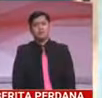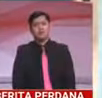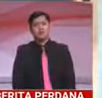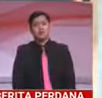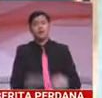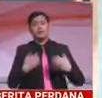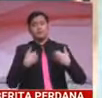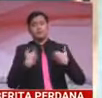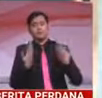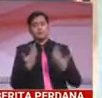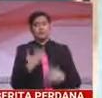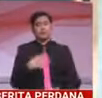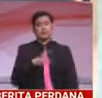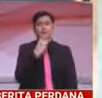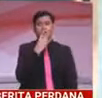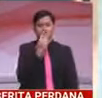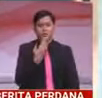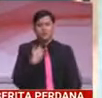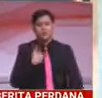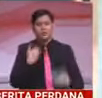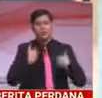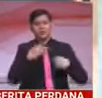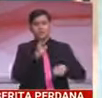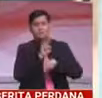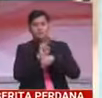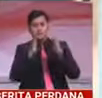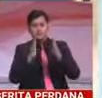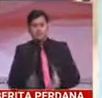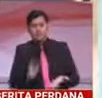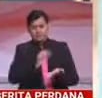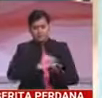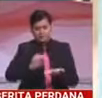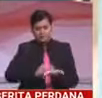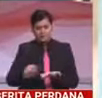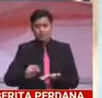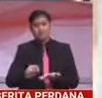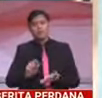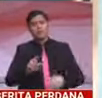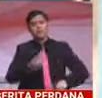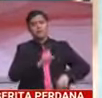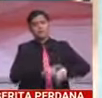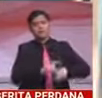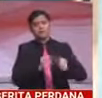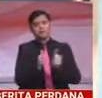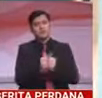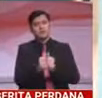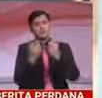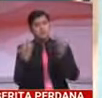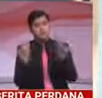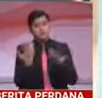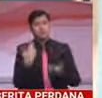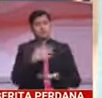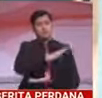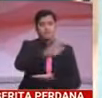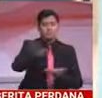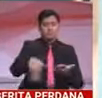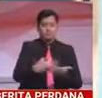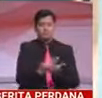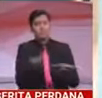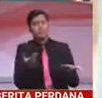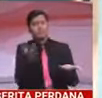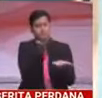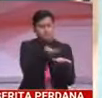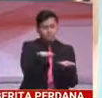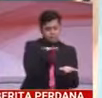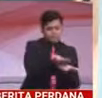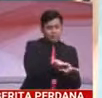nampak Shadow fitnes.di mereka akan Say pasti mereka Chatime saya pas baik dengan semua dythanie seakan kompal dah entah